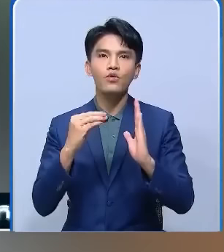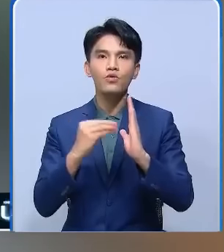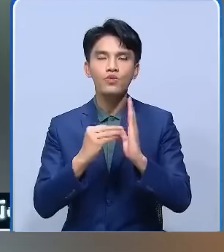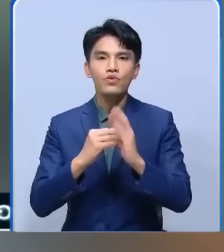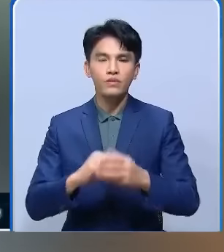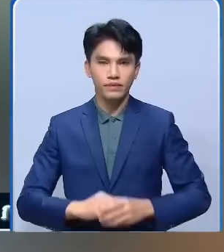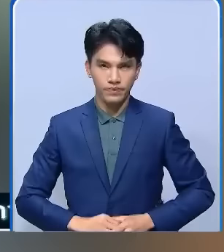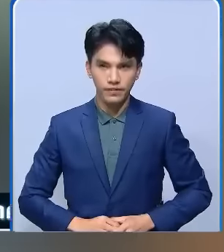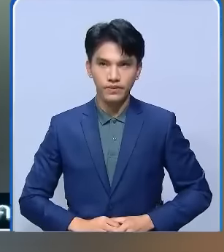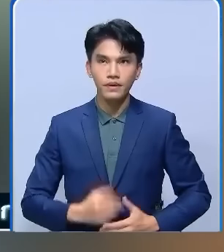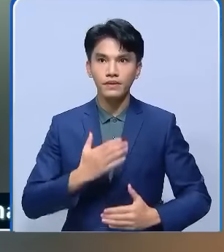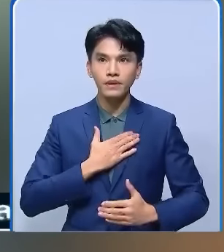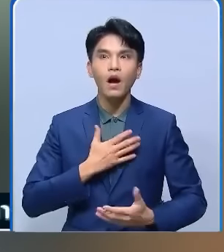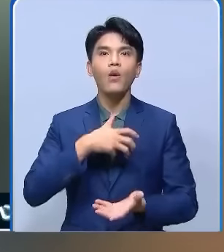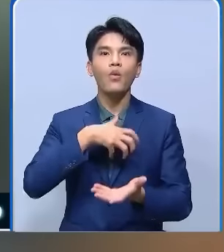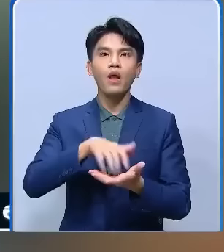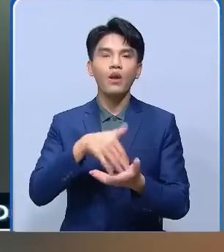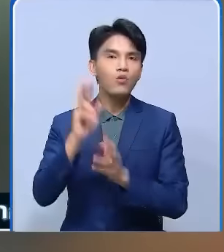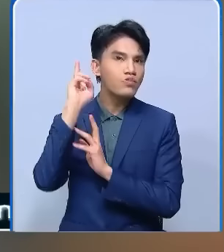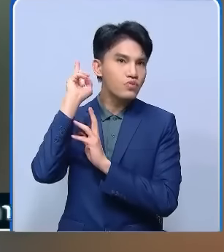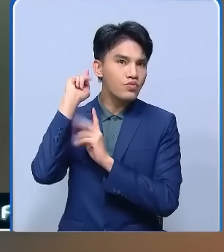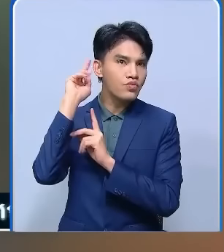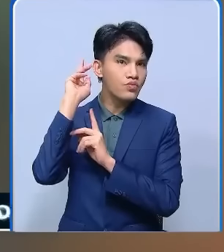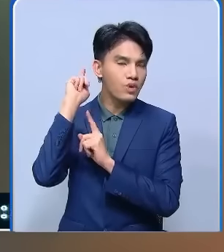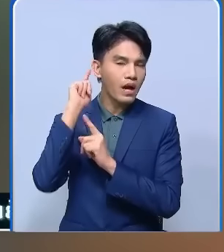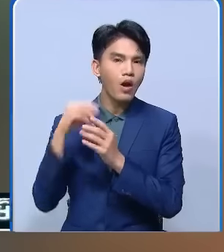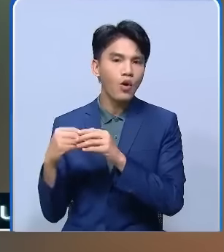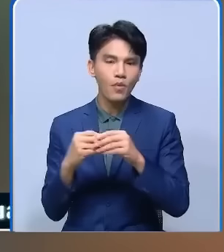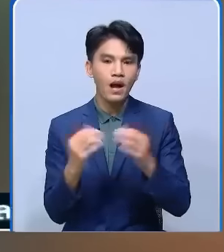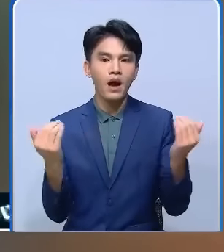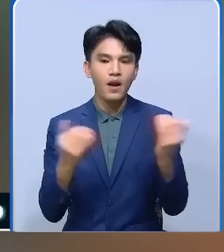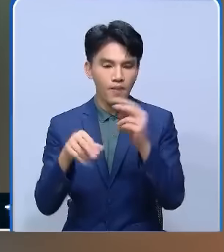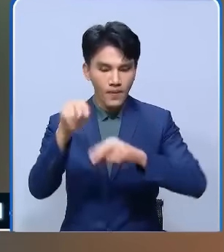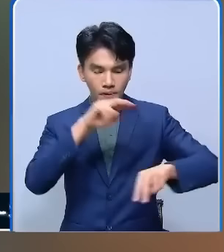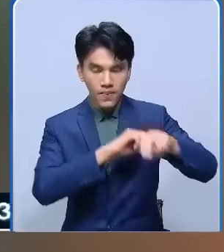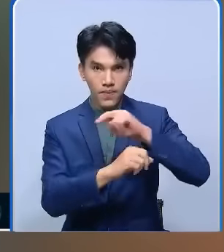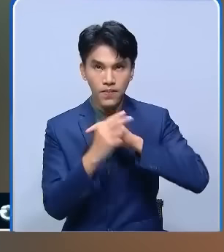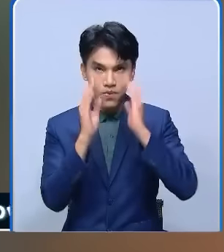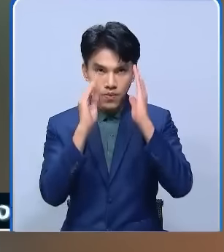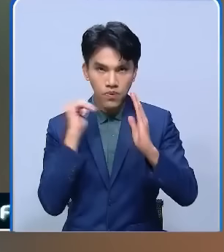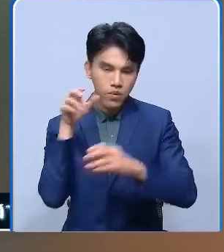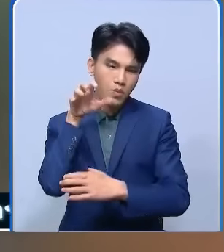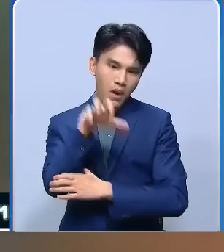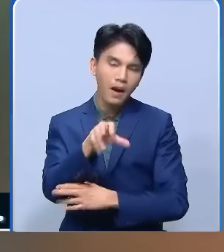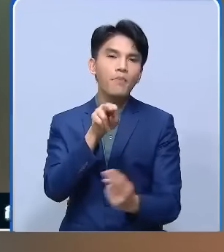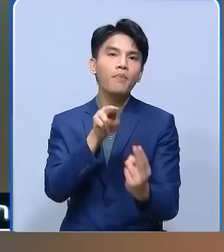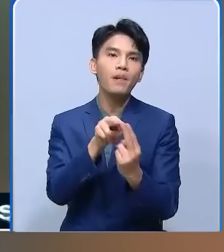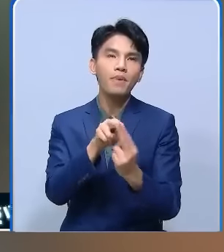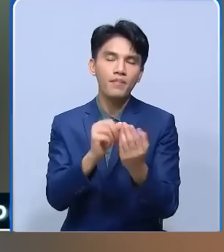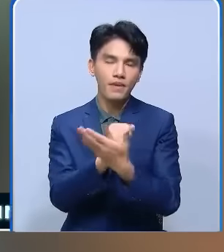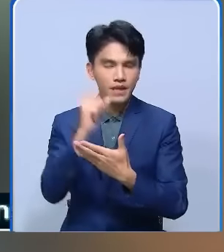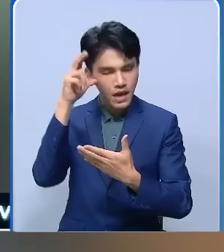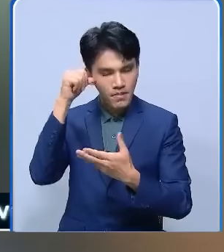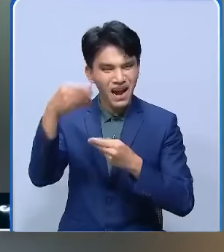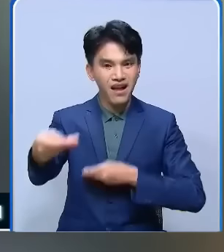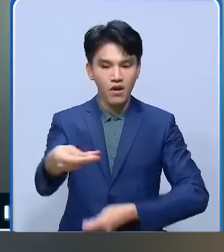หลังจากที่เราเคยนำเสนอข่าวไปแล้วว่าแม่เนี่ยพาลูกสาวแท้ๆตะเวนไปให้คนอื่นเขข่มขืนแลกกับยาบ้าค่ะซึ่ง